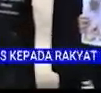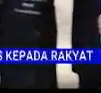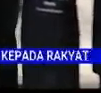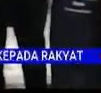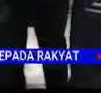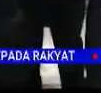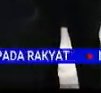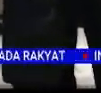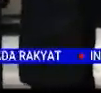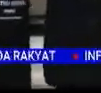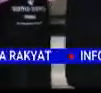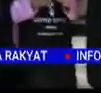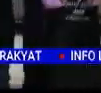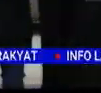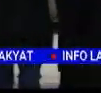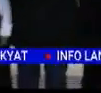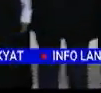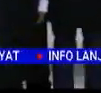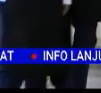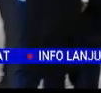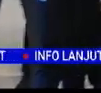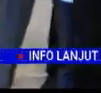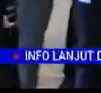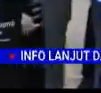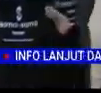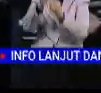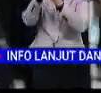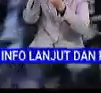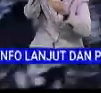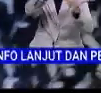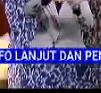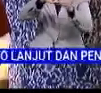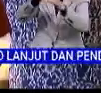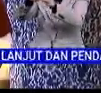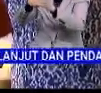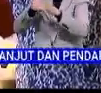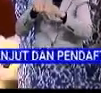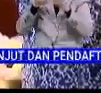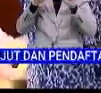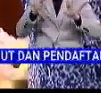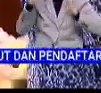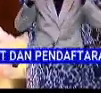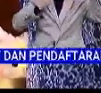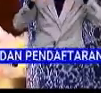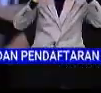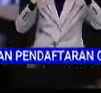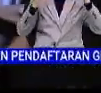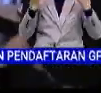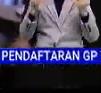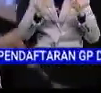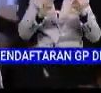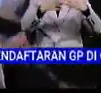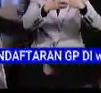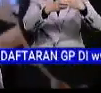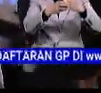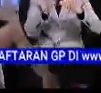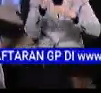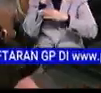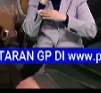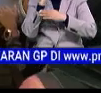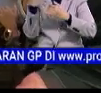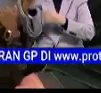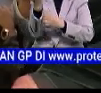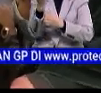Program Airport Staycation diperkenal khusus untuk menarik pelanggan domestik. Berbanding pakej penginapan biasa, program